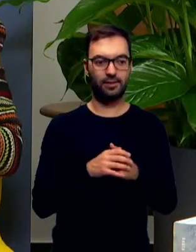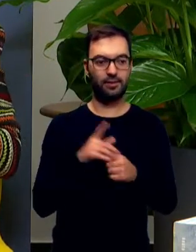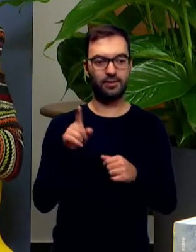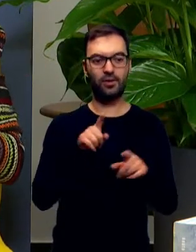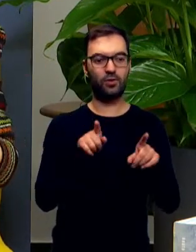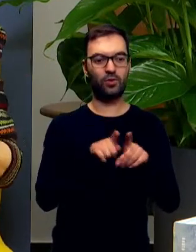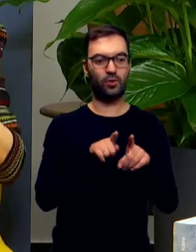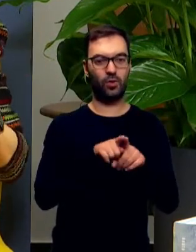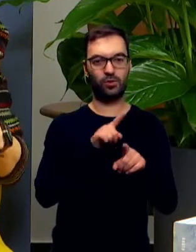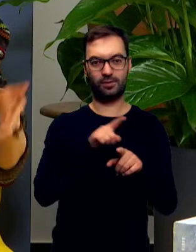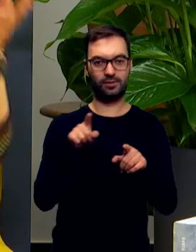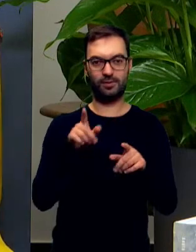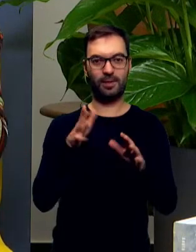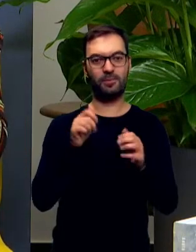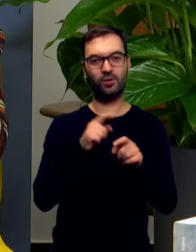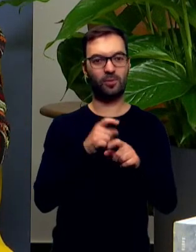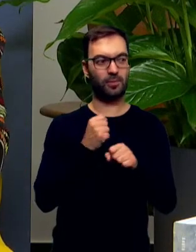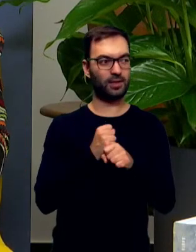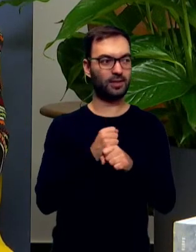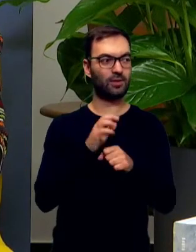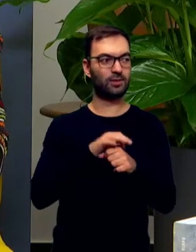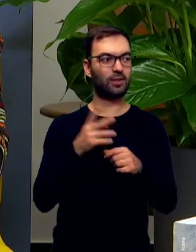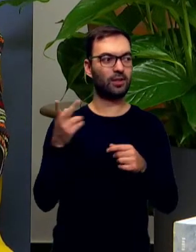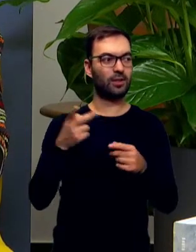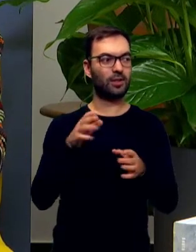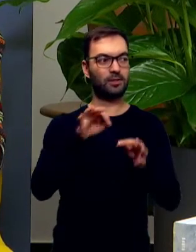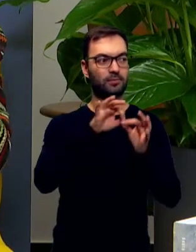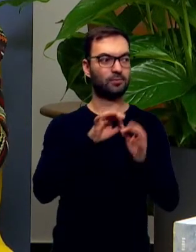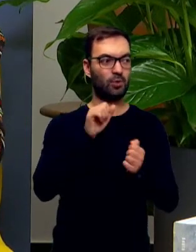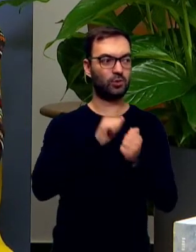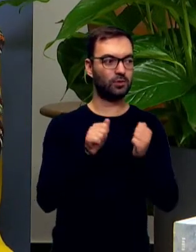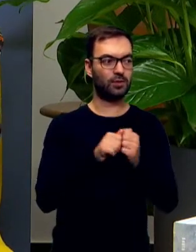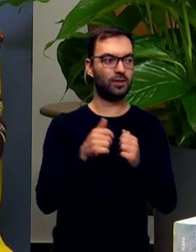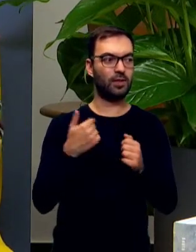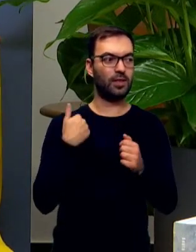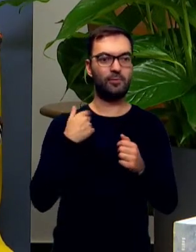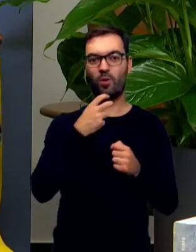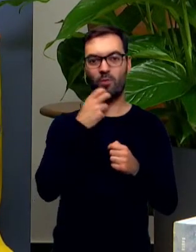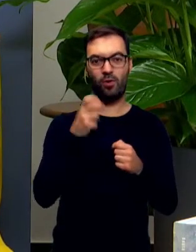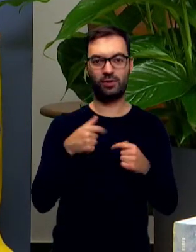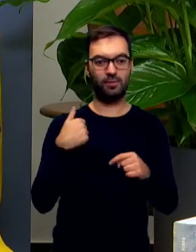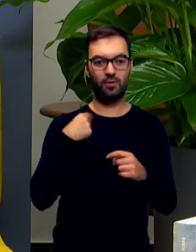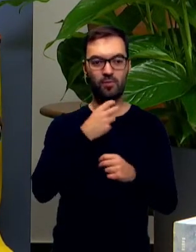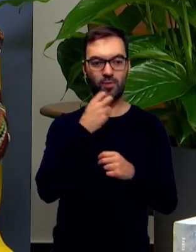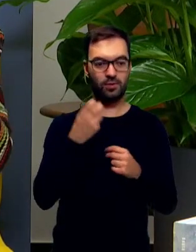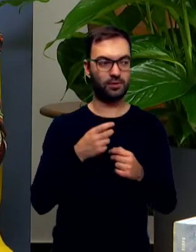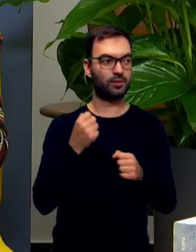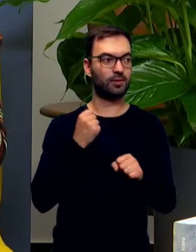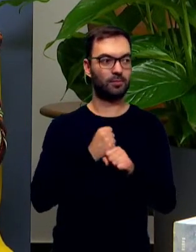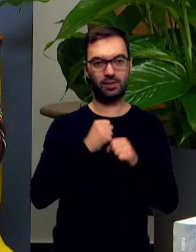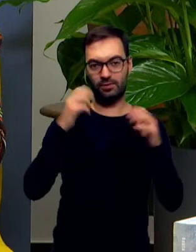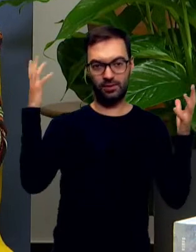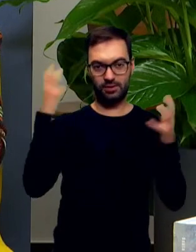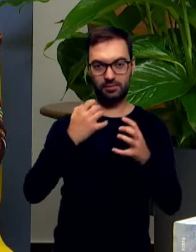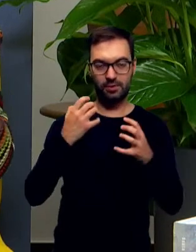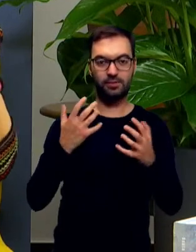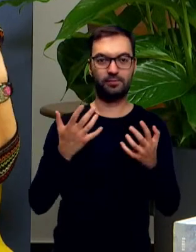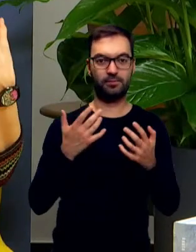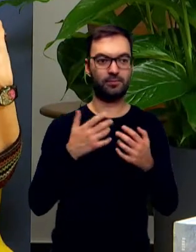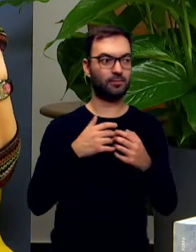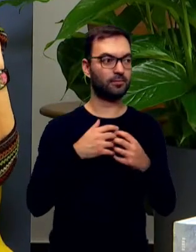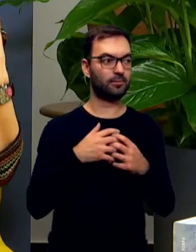a tam właśnie w schronisku, gdzie znoszono poszkodowanych, nie było wtedy prądu, pracowali w ciemności